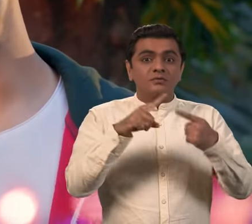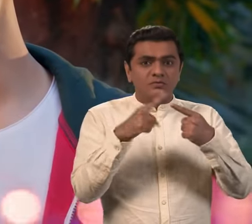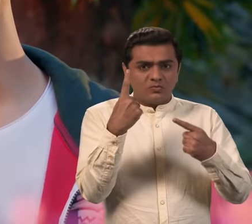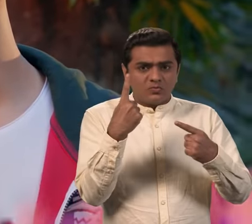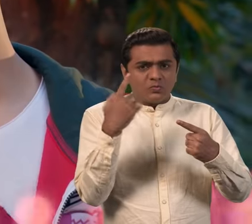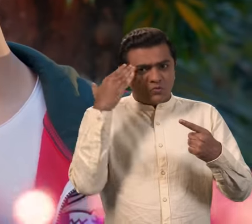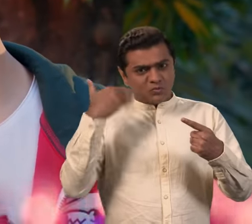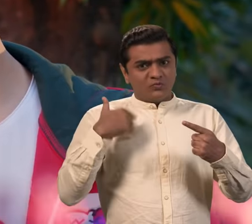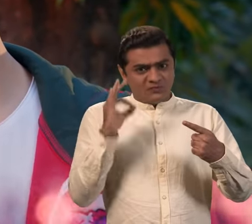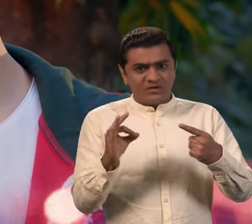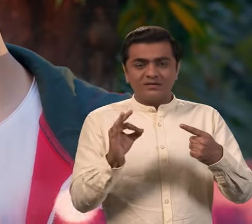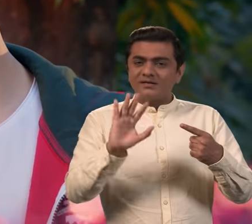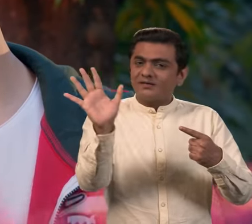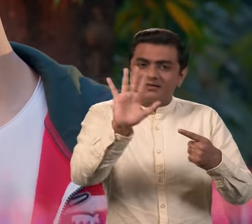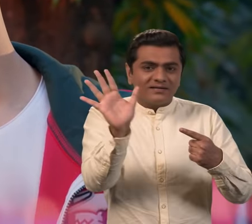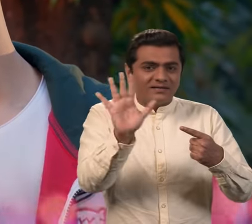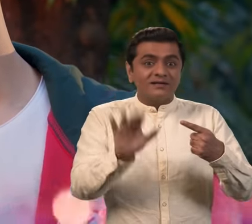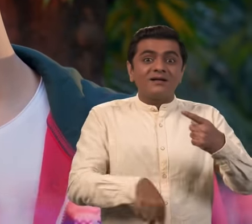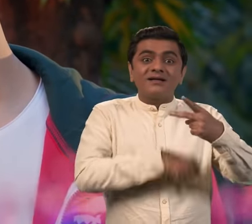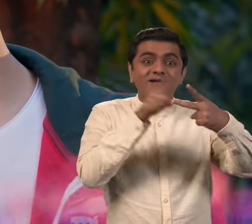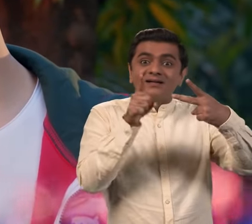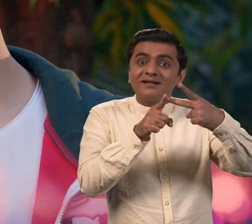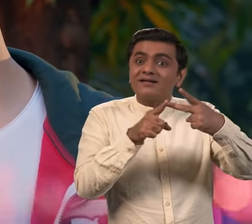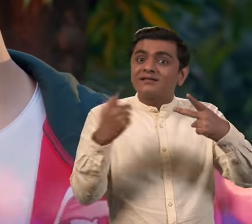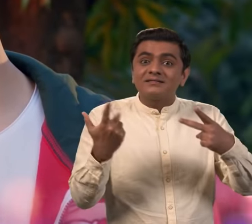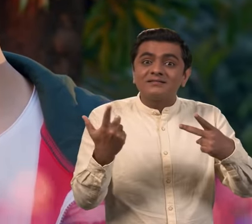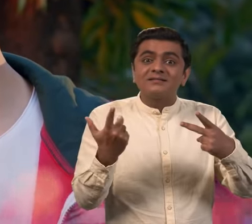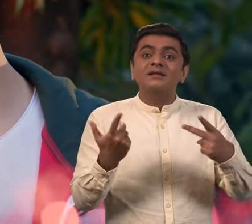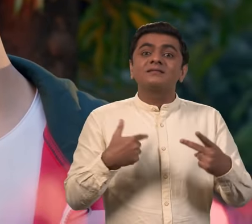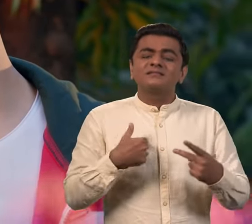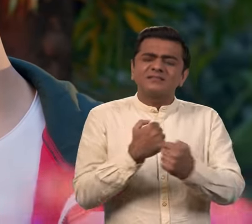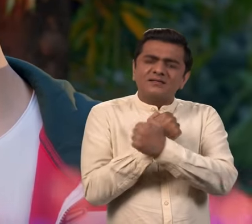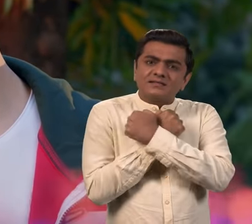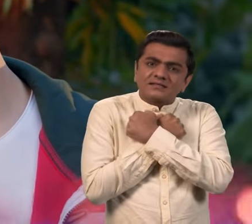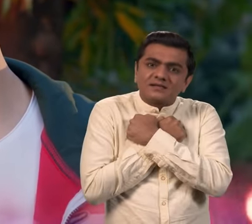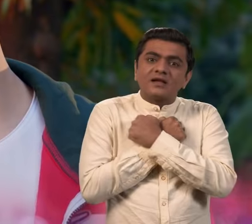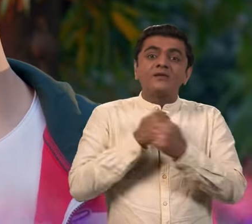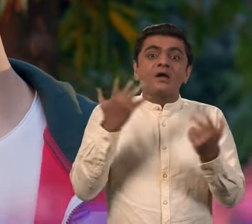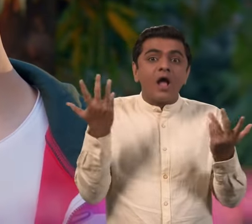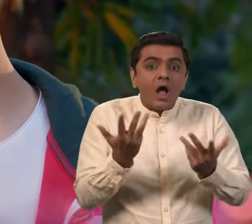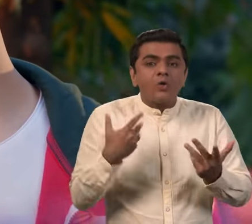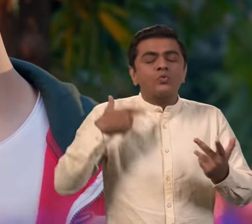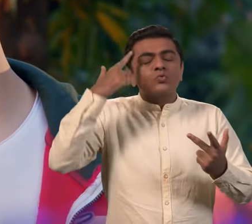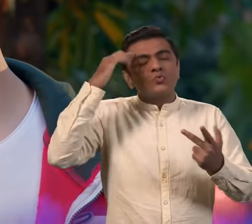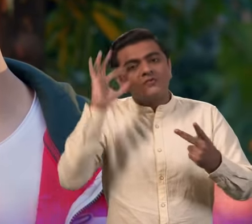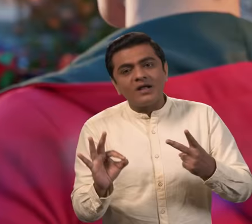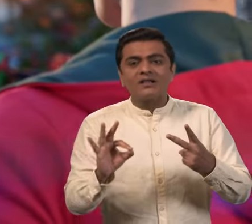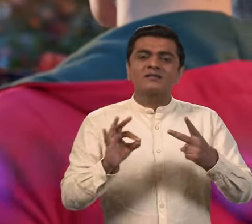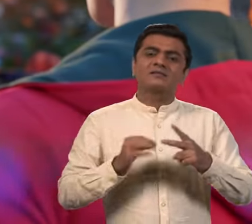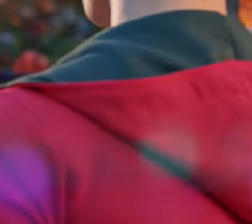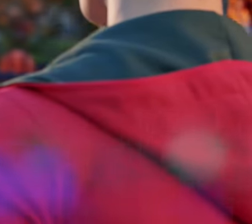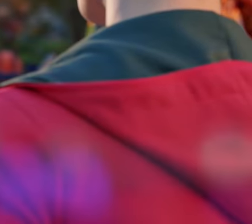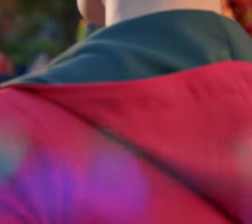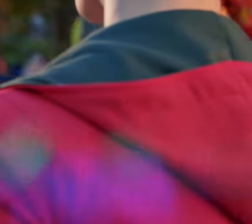और ये जो तुम्हारा दीवाना है ना इसको सिर्फ गोलियां चलाना नहीं आता, प्यार जताना भी आता।